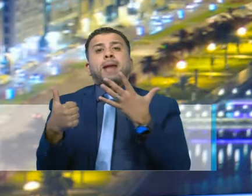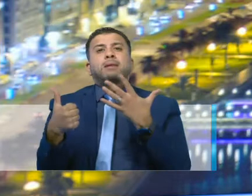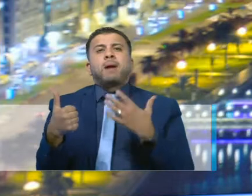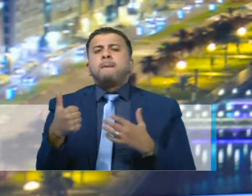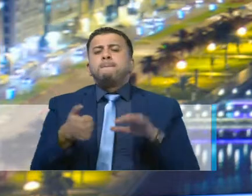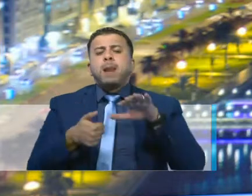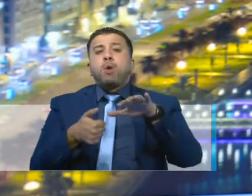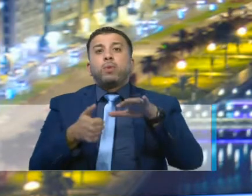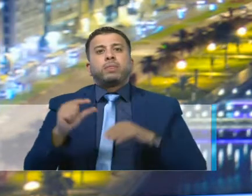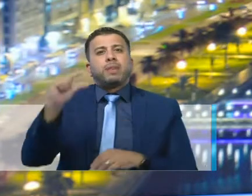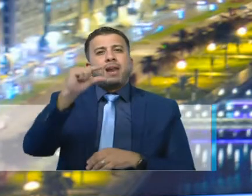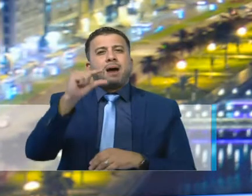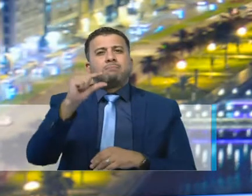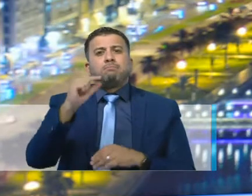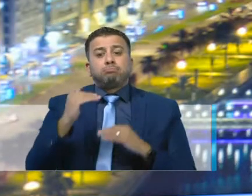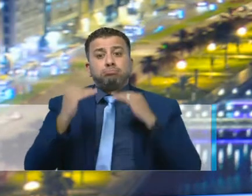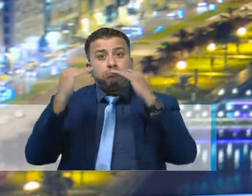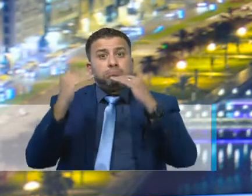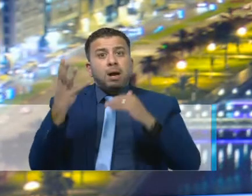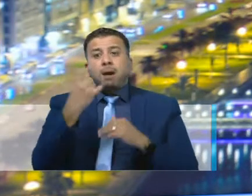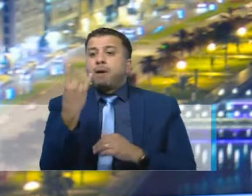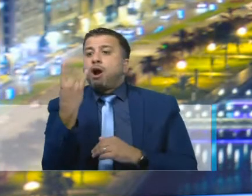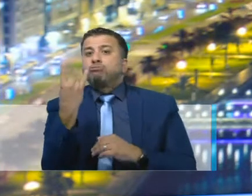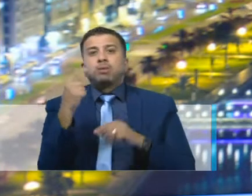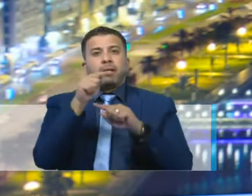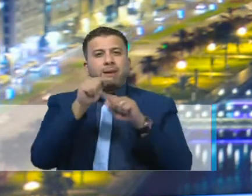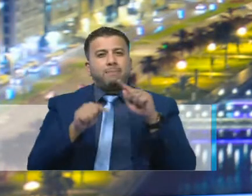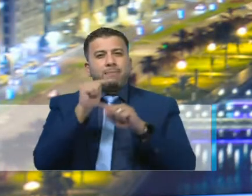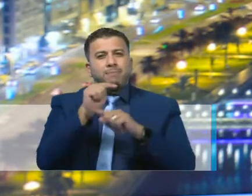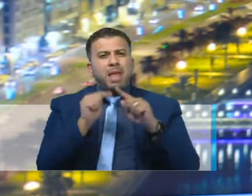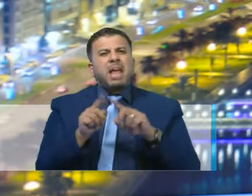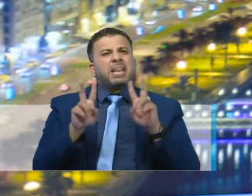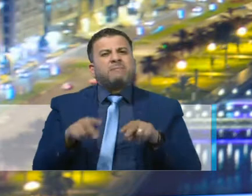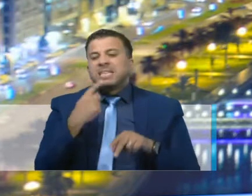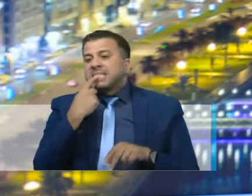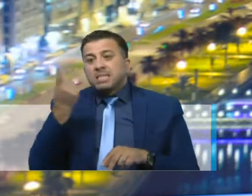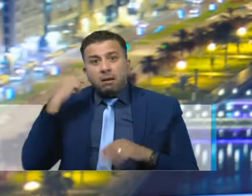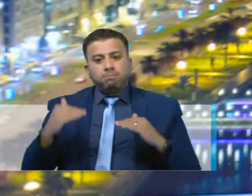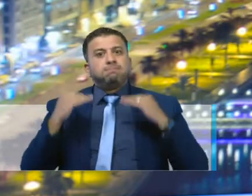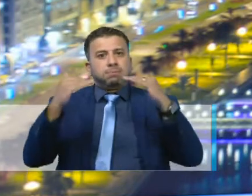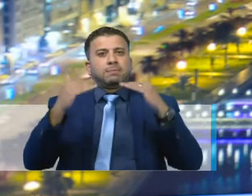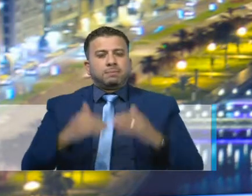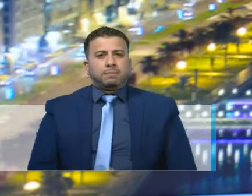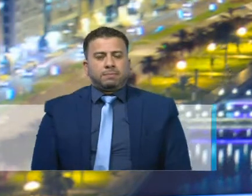4 مليارات و600 مليون درهم، ونسبة نمو وصلت 10% مقارنة بالفترة نفسها من السنة الماضية.